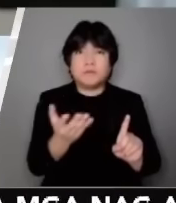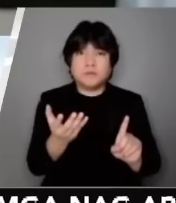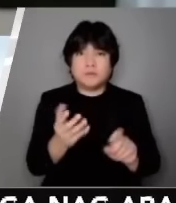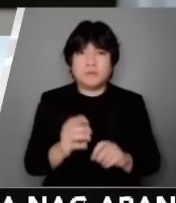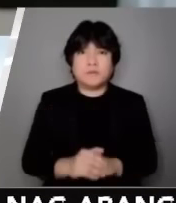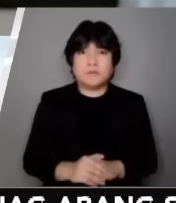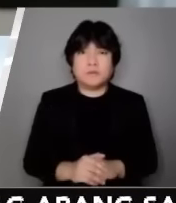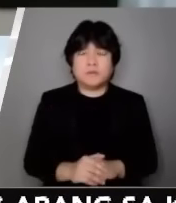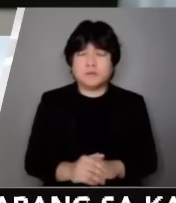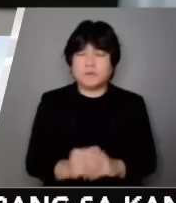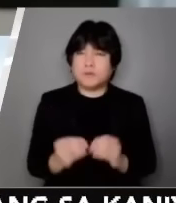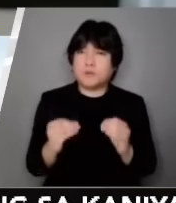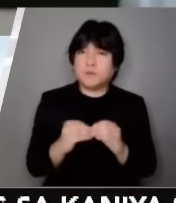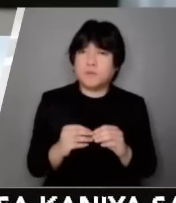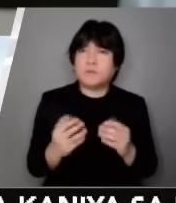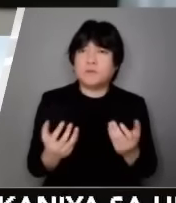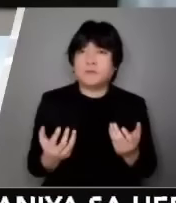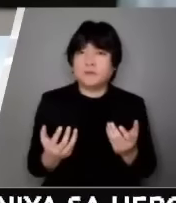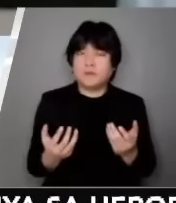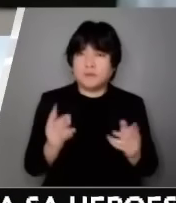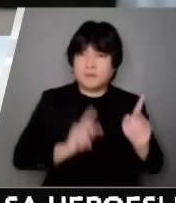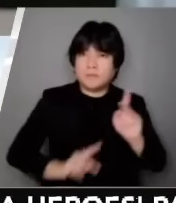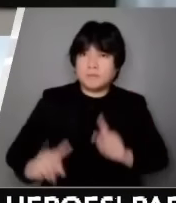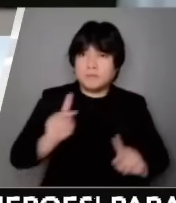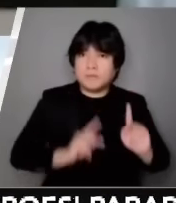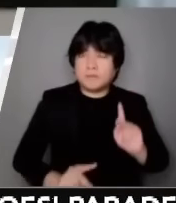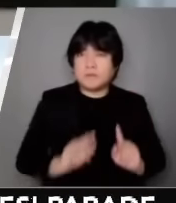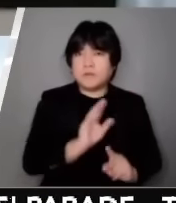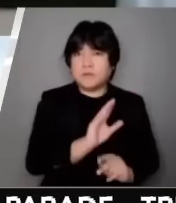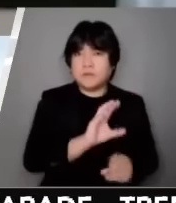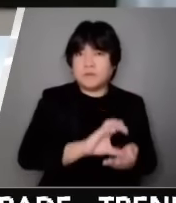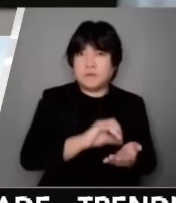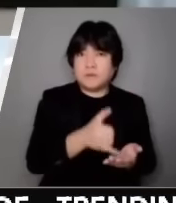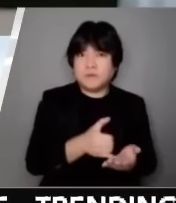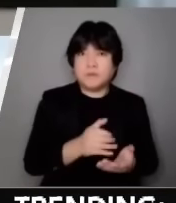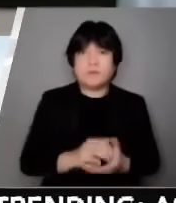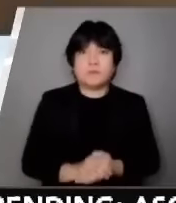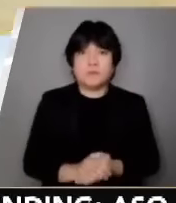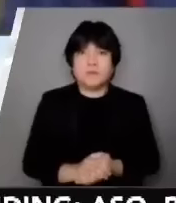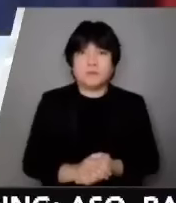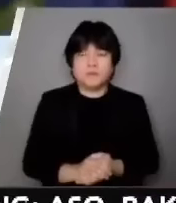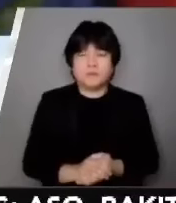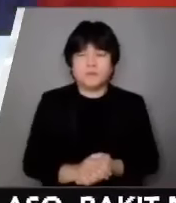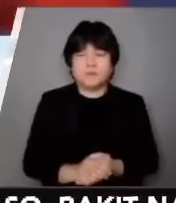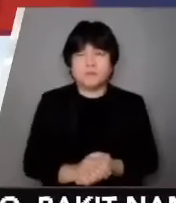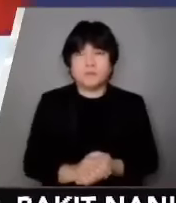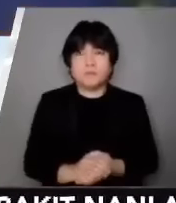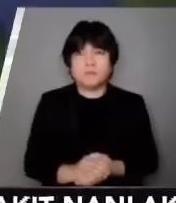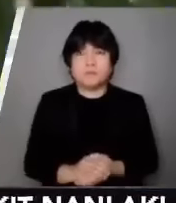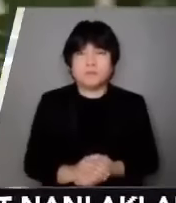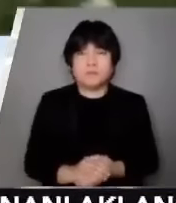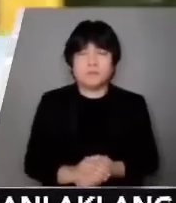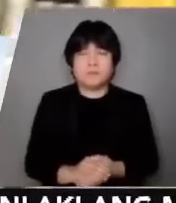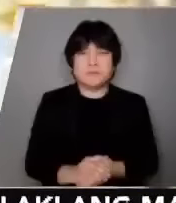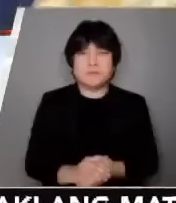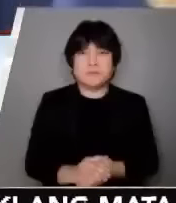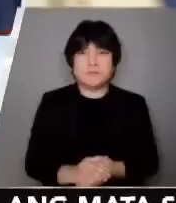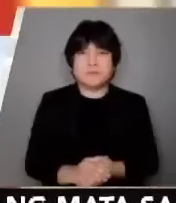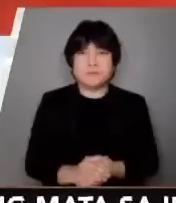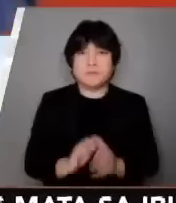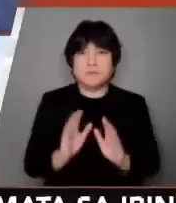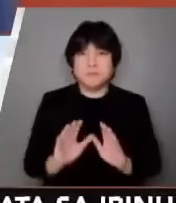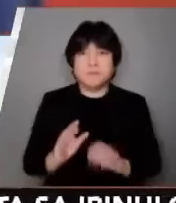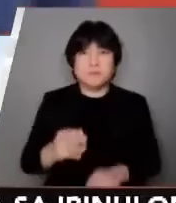ma-optimize to peak performance si Mr. Yulo up to the Olympics. Ang bronze medalist namang si